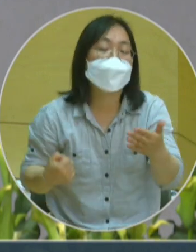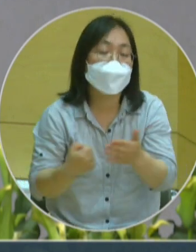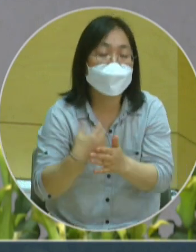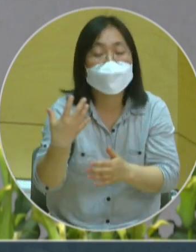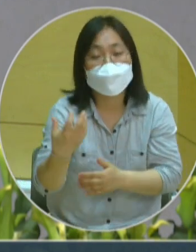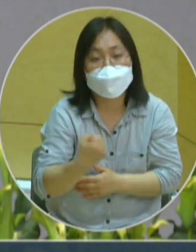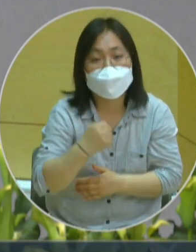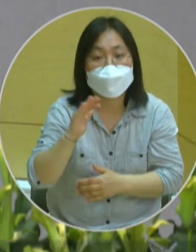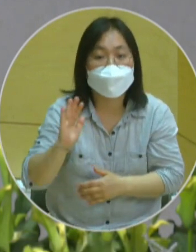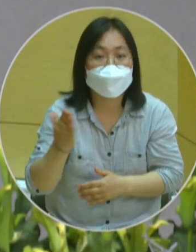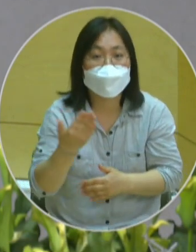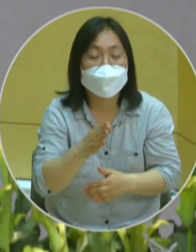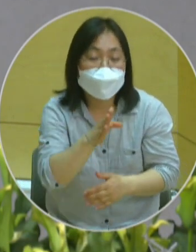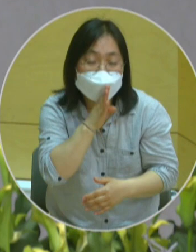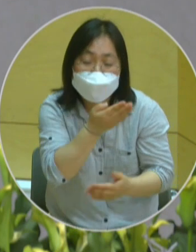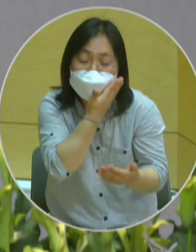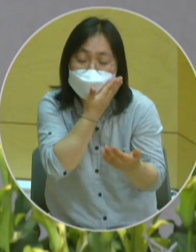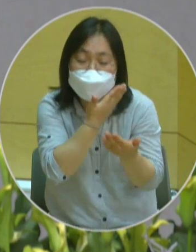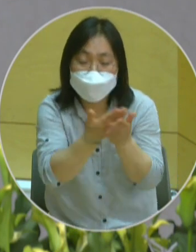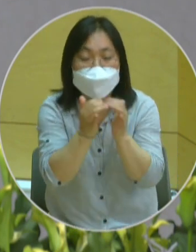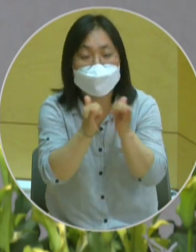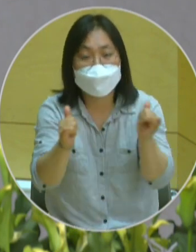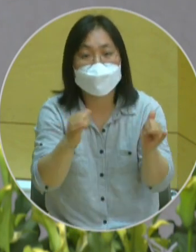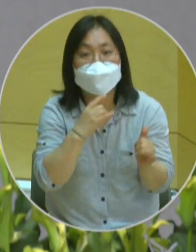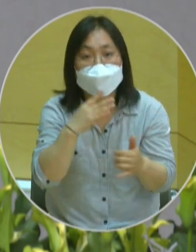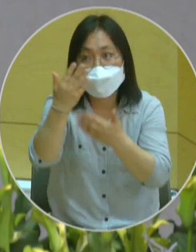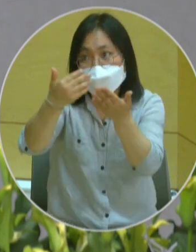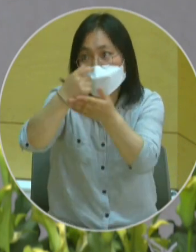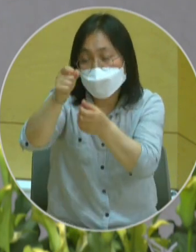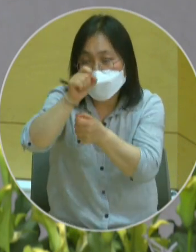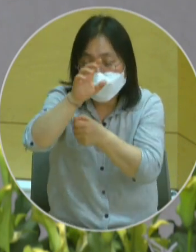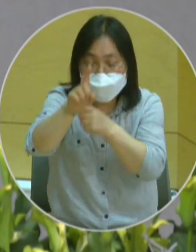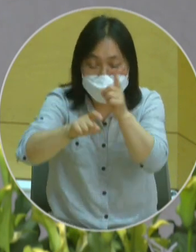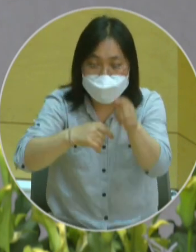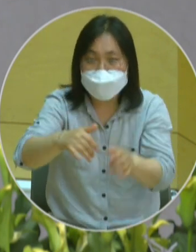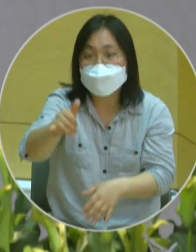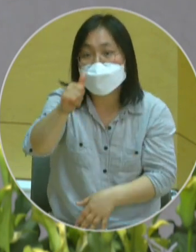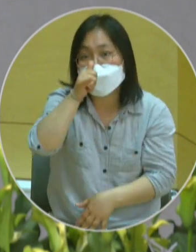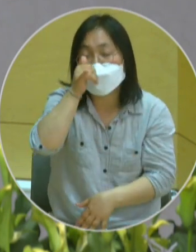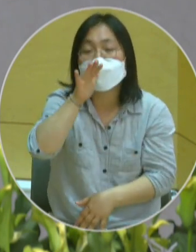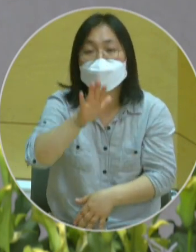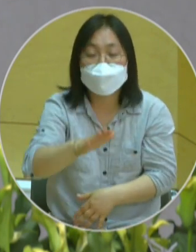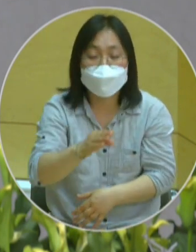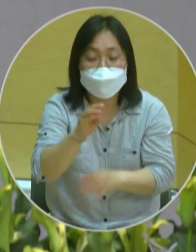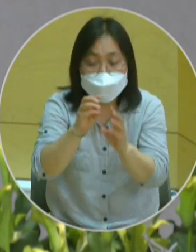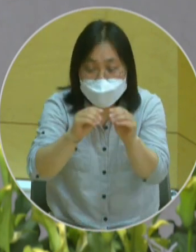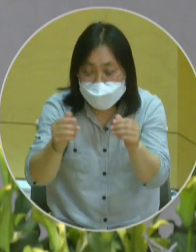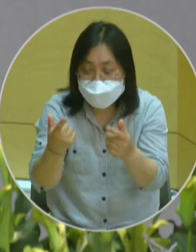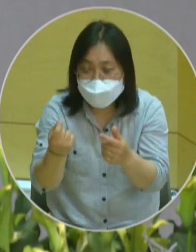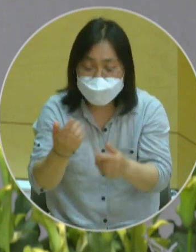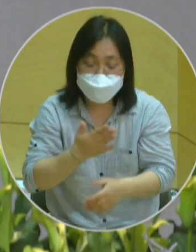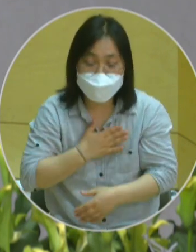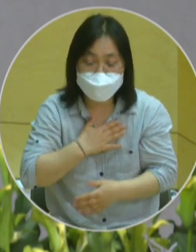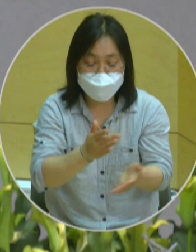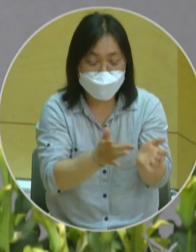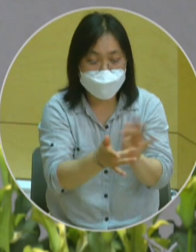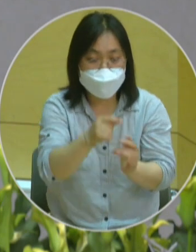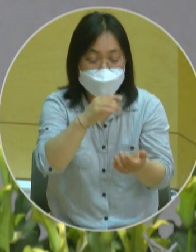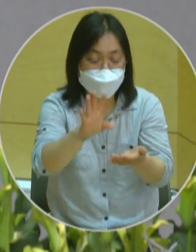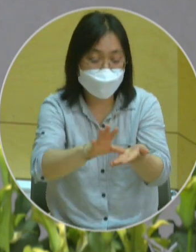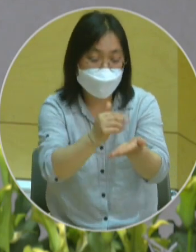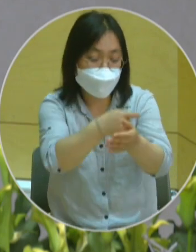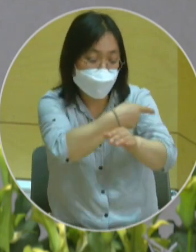있습니다. 정말 존귀한 자만이 하나님 앞에 나갈 수 있는데, 티끌과 재 같은 내가 예수 그리스도의 보혈의